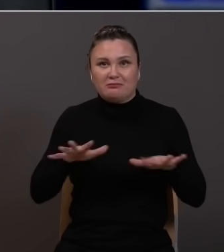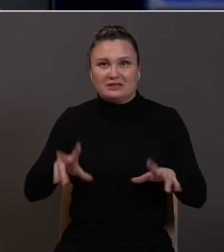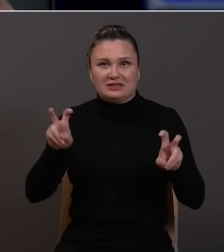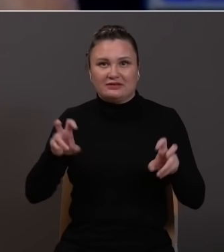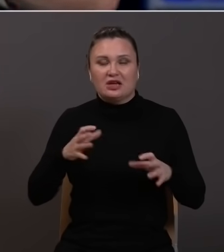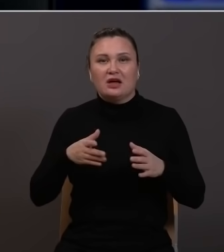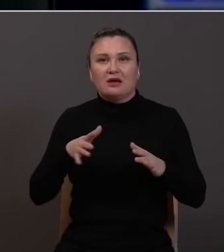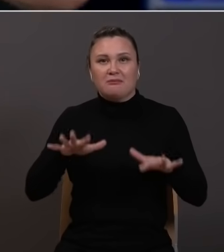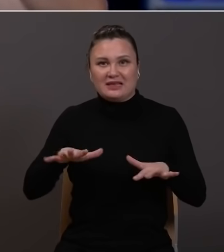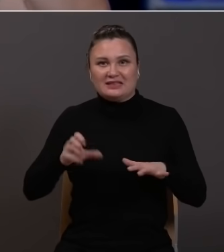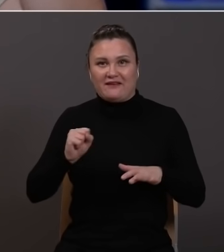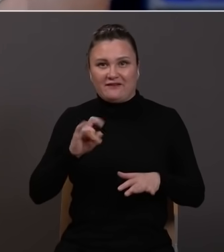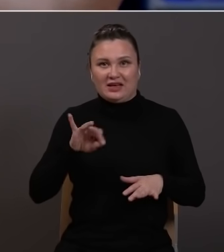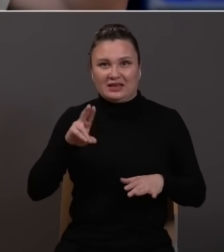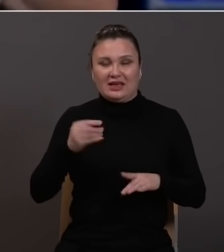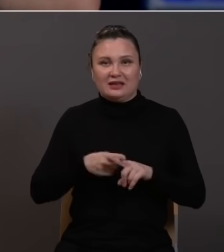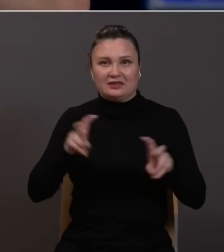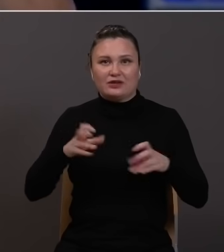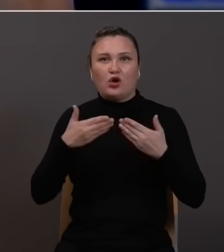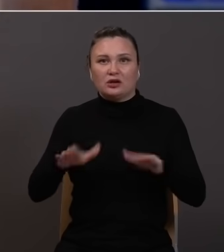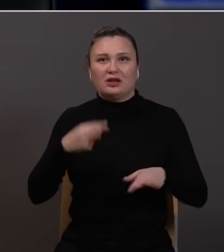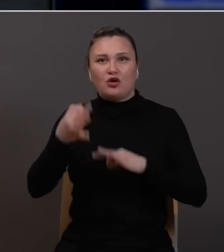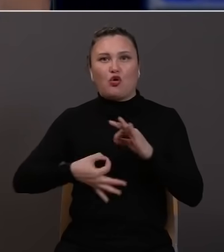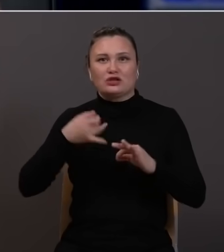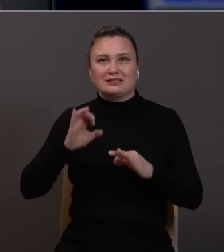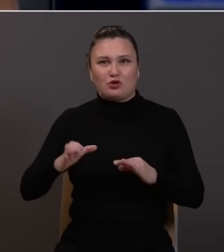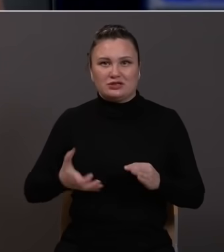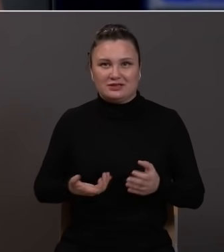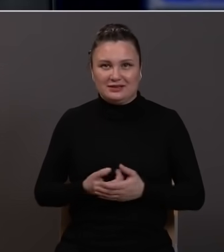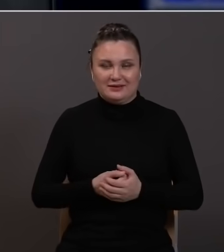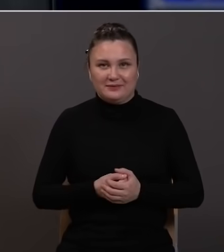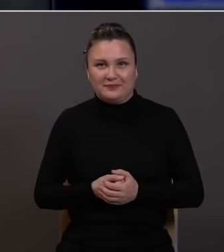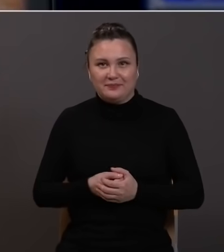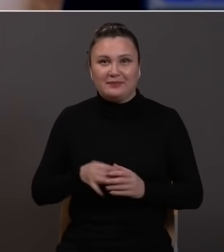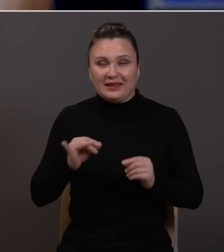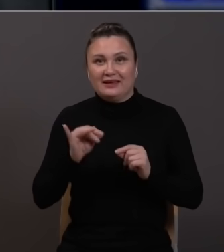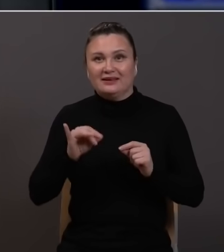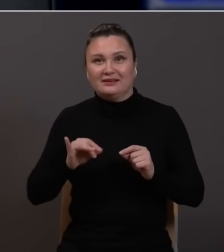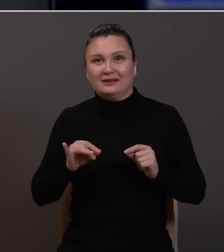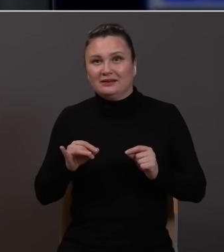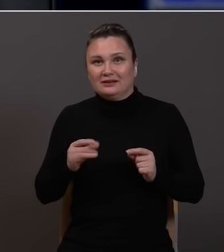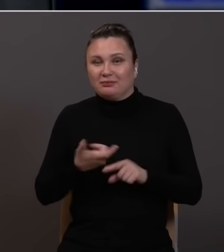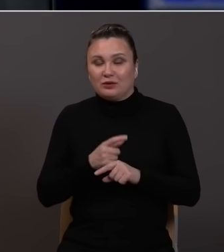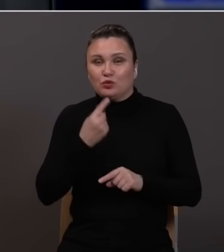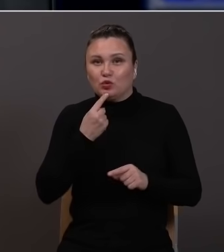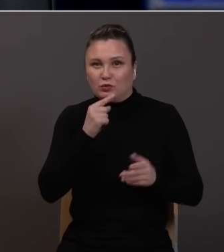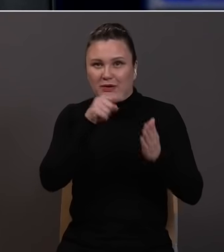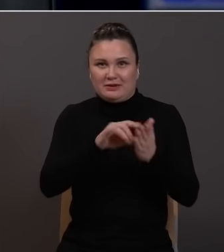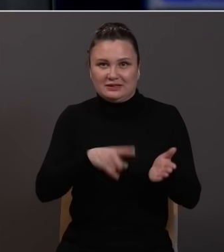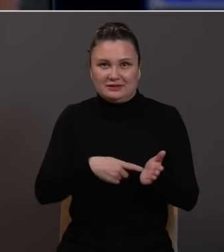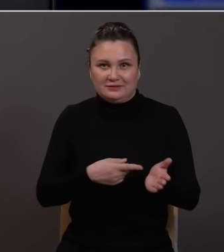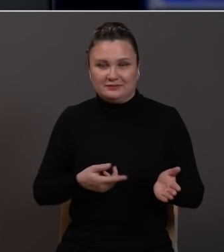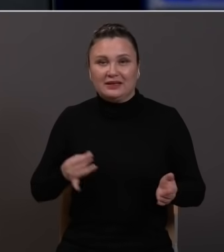называю открытый космос, когда вот, то есть, ну, в никуда вот, то есть, из орбиты космоса быстрее вернуться, чем тебе в цивилизацию. И